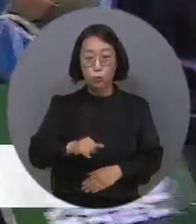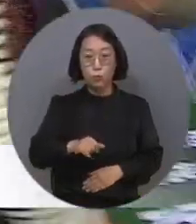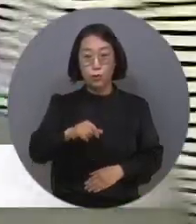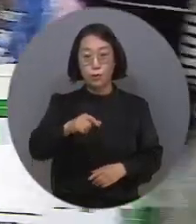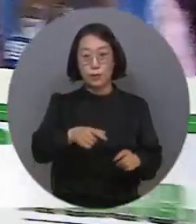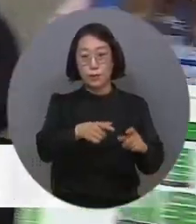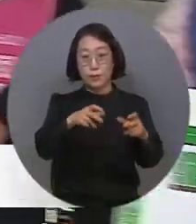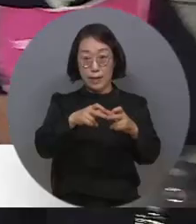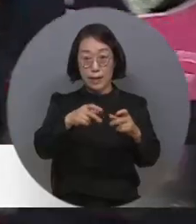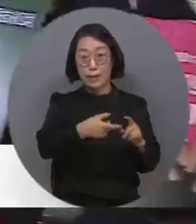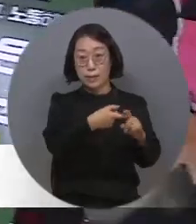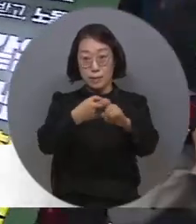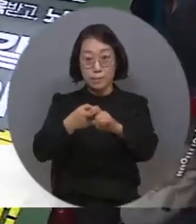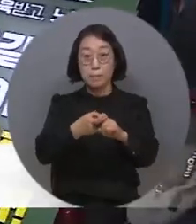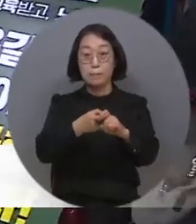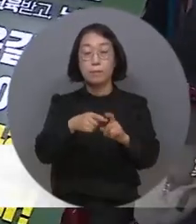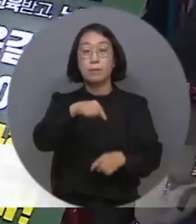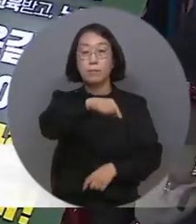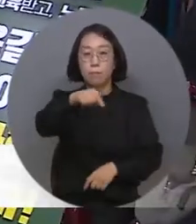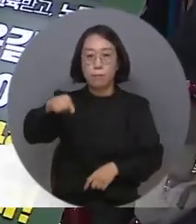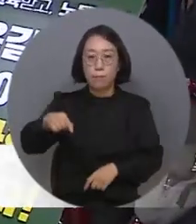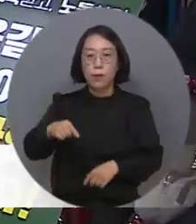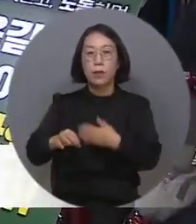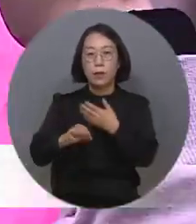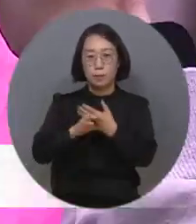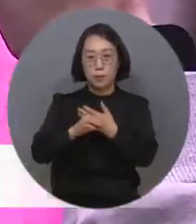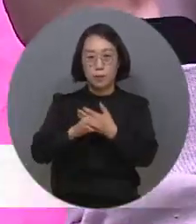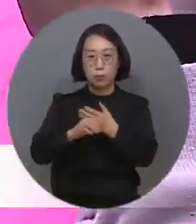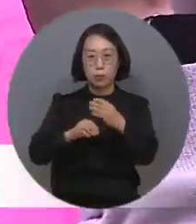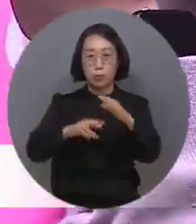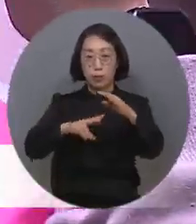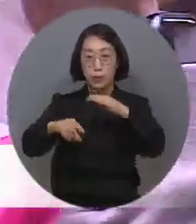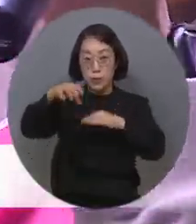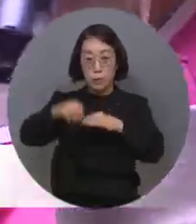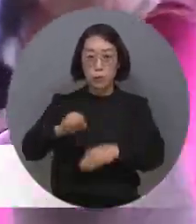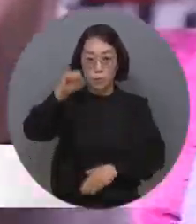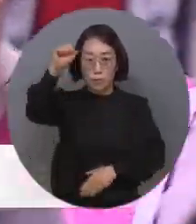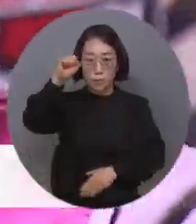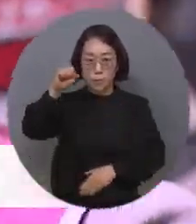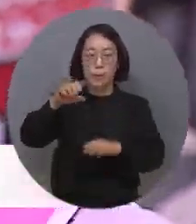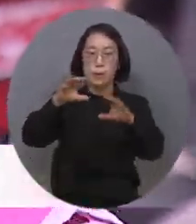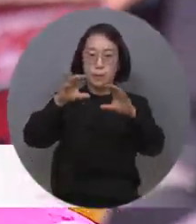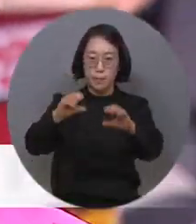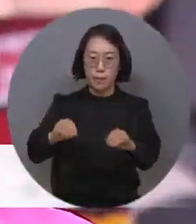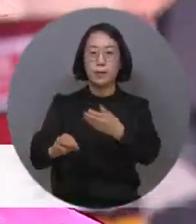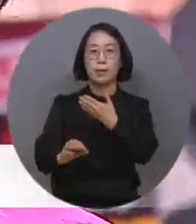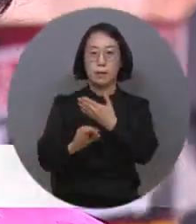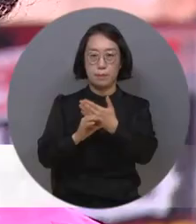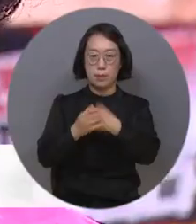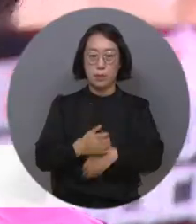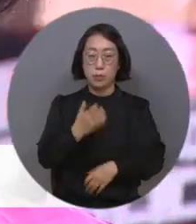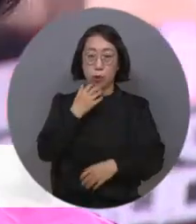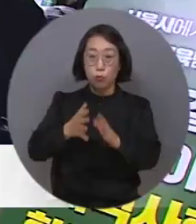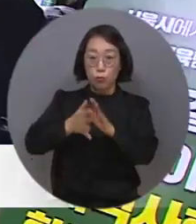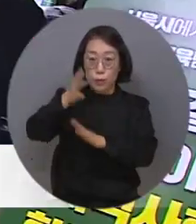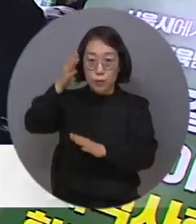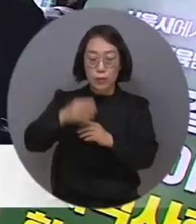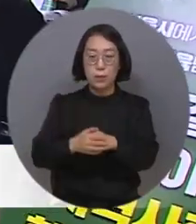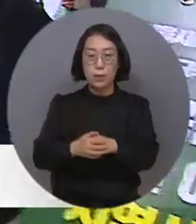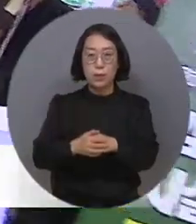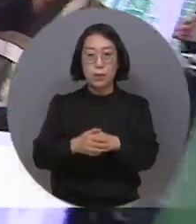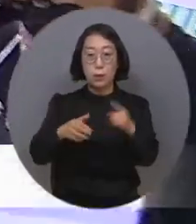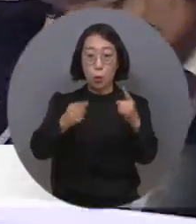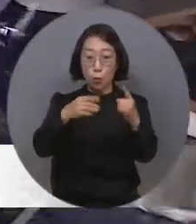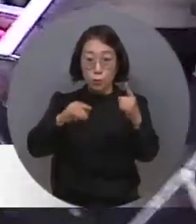전국장애인차별철폐연대 지하철 탑승 선전전이 한시적으로 휴식기를 갖습니다. 서울시를 상대로 한 지하철 1호선 탑승